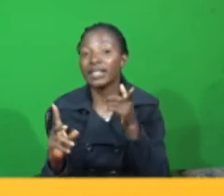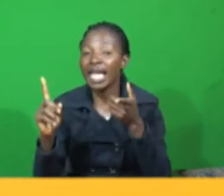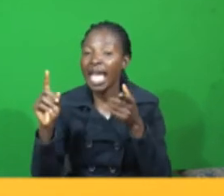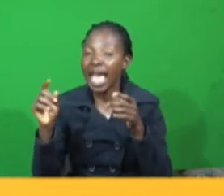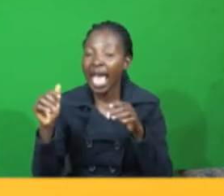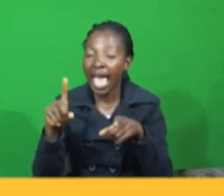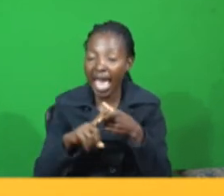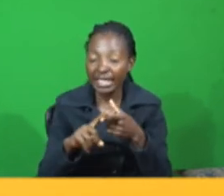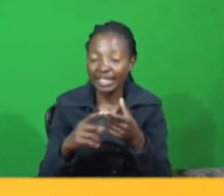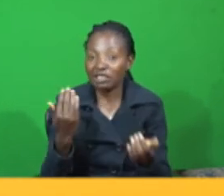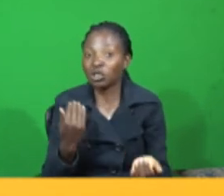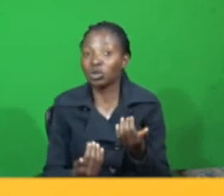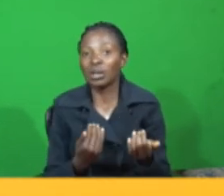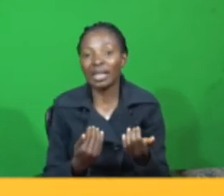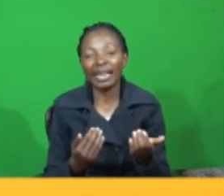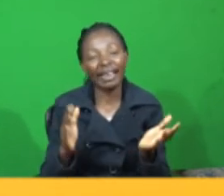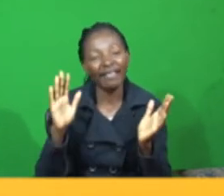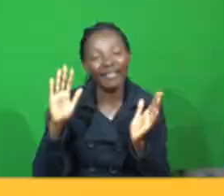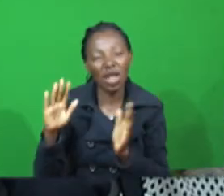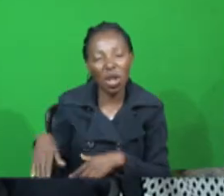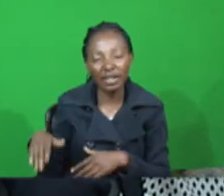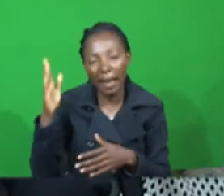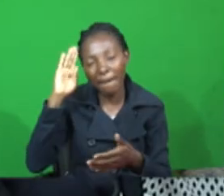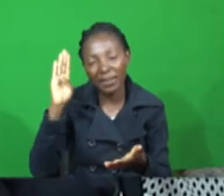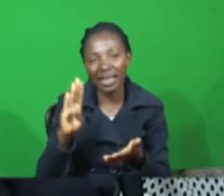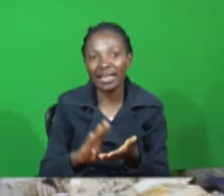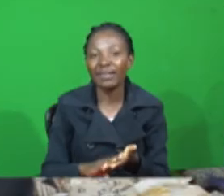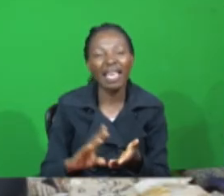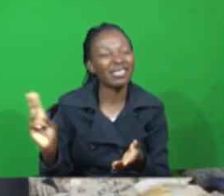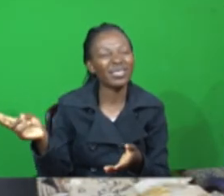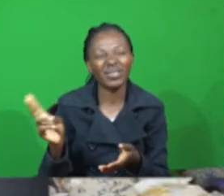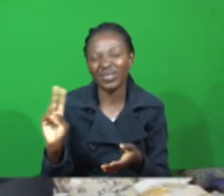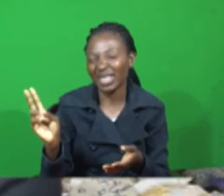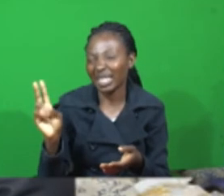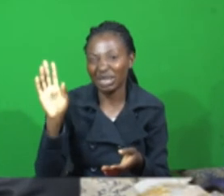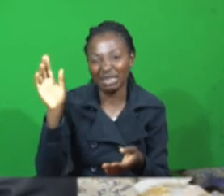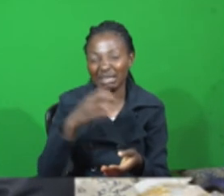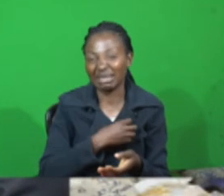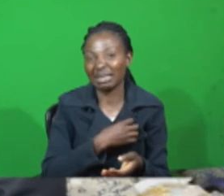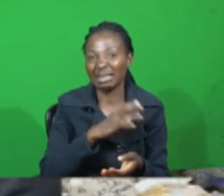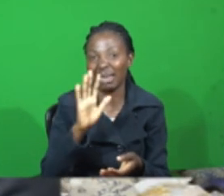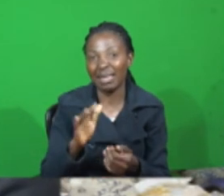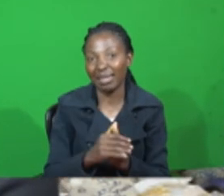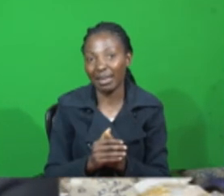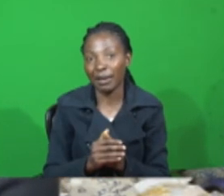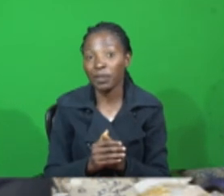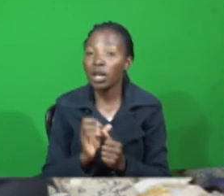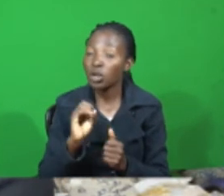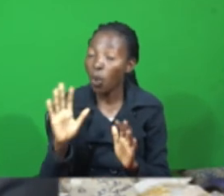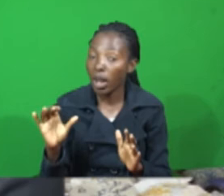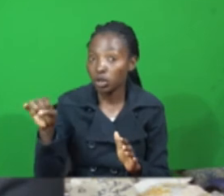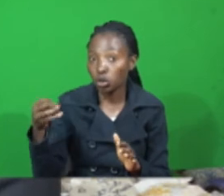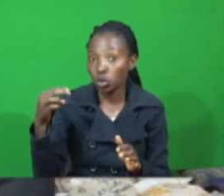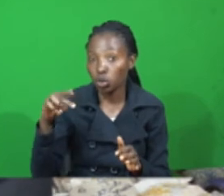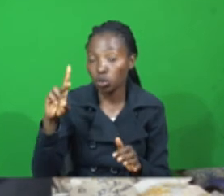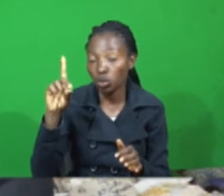yake vano aka warasha kutenda ehe akaipa ukunda usingatendi saka nyati kutaura hanzi zvakaitwa